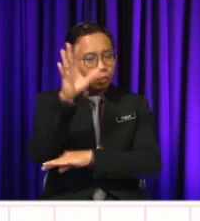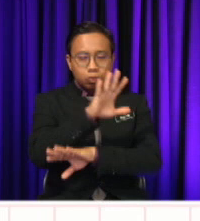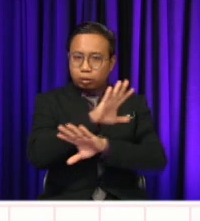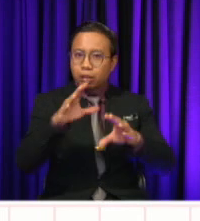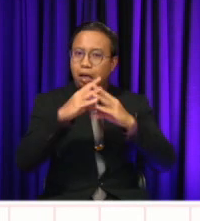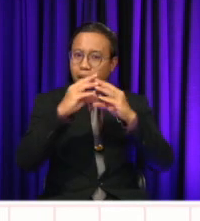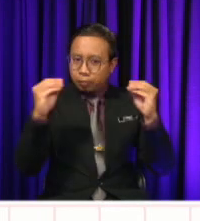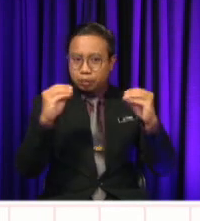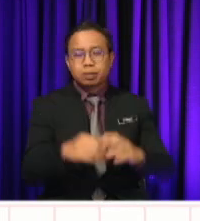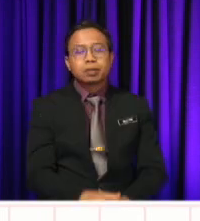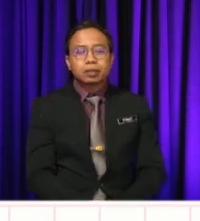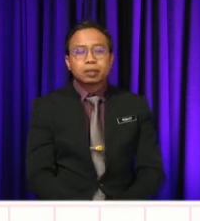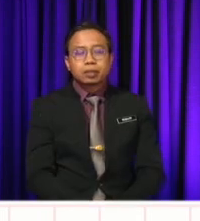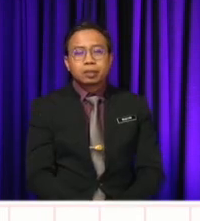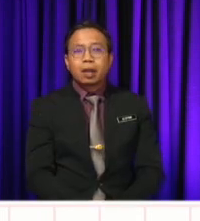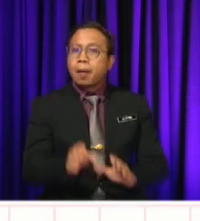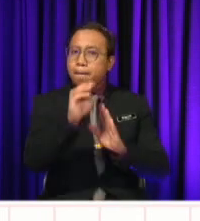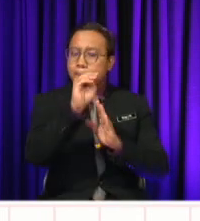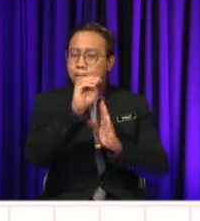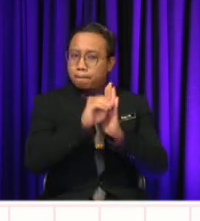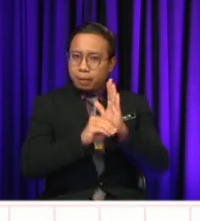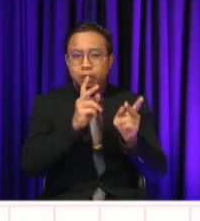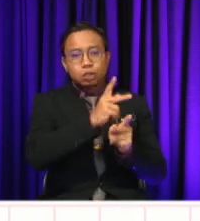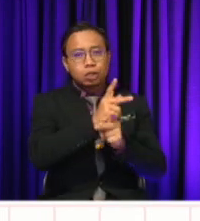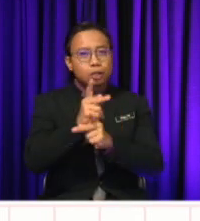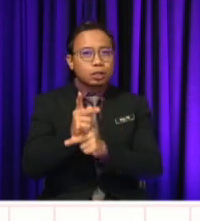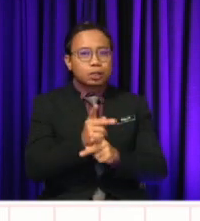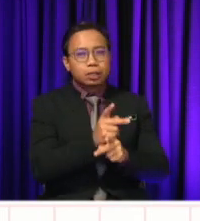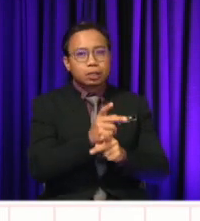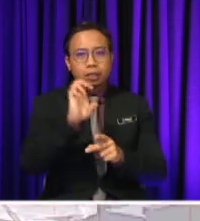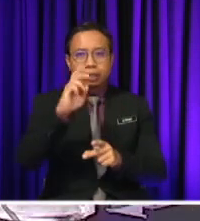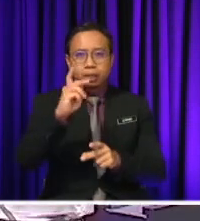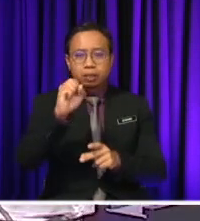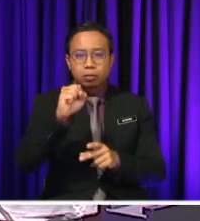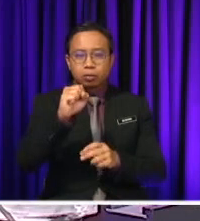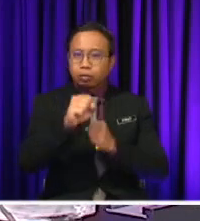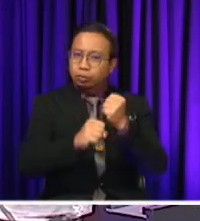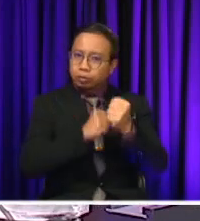dan dia menjaga ekosistem ekosistem